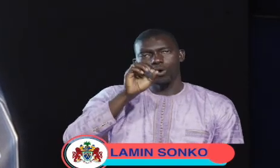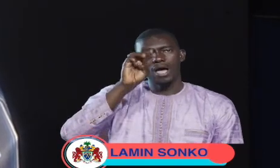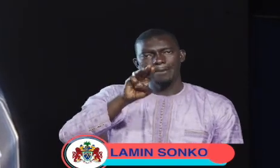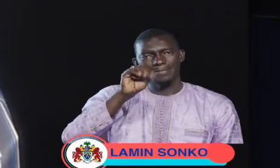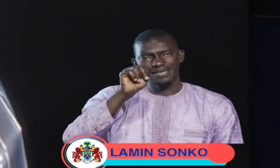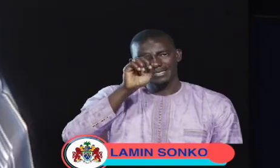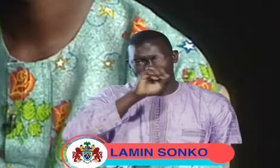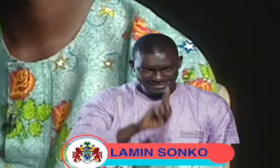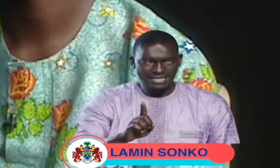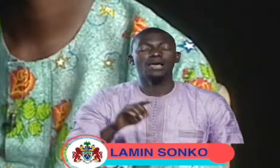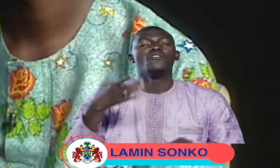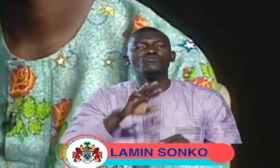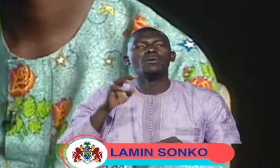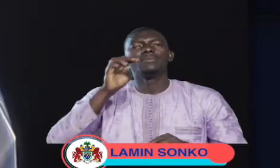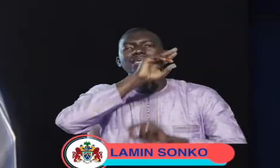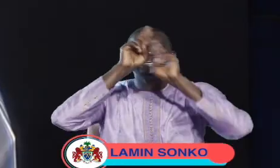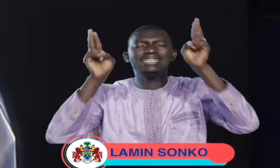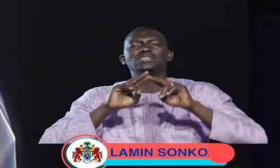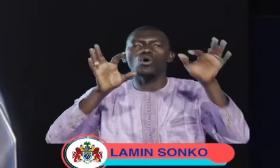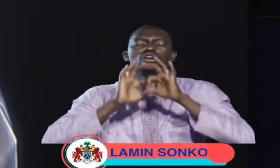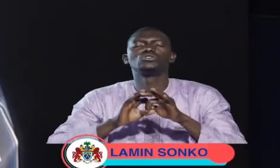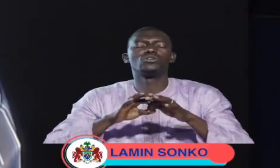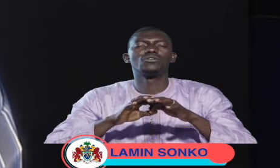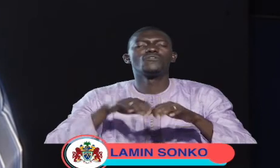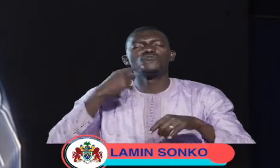and Modou Ndiaye, Director of Health